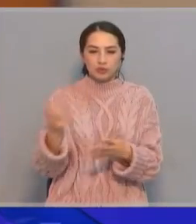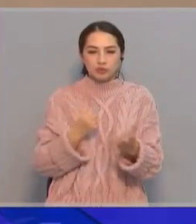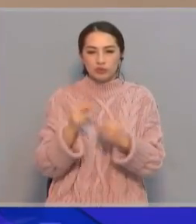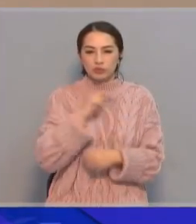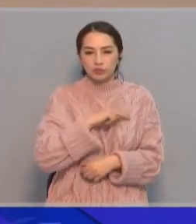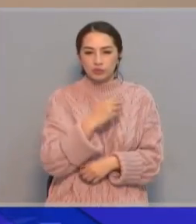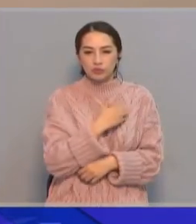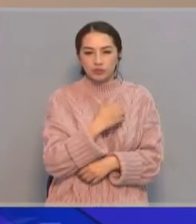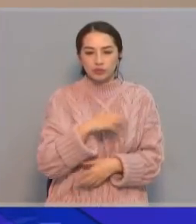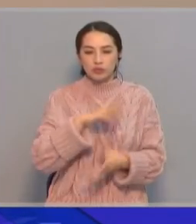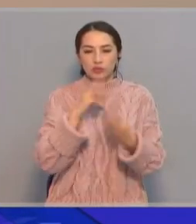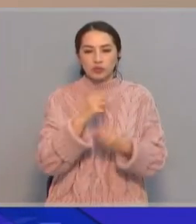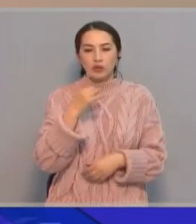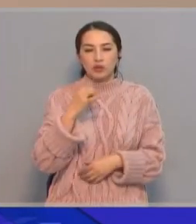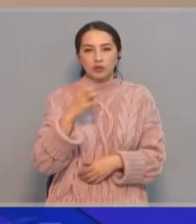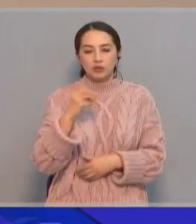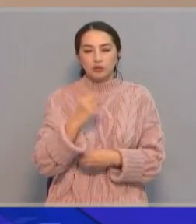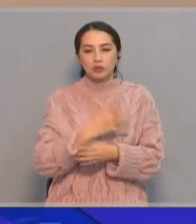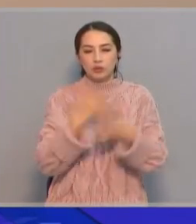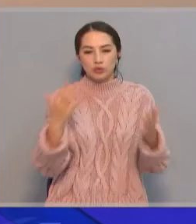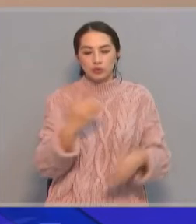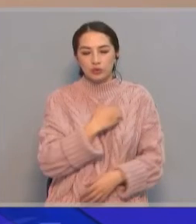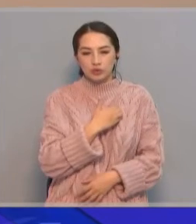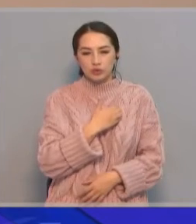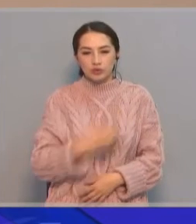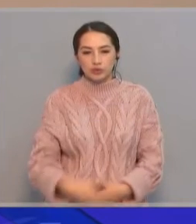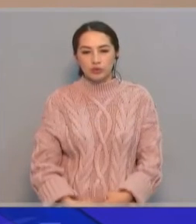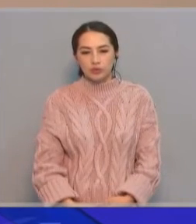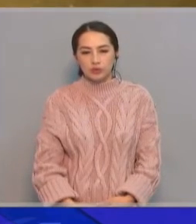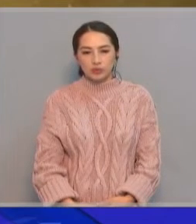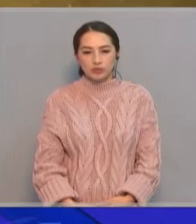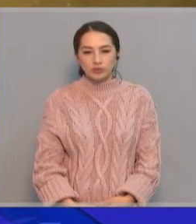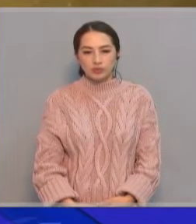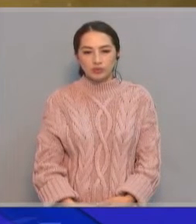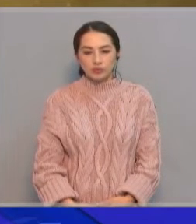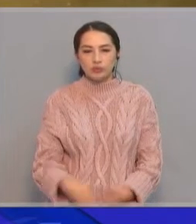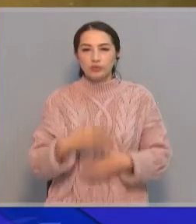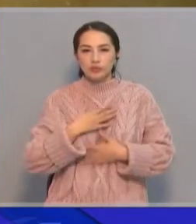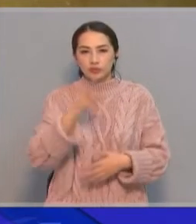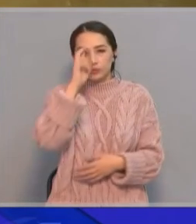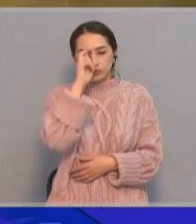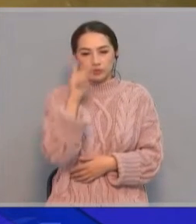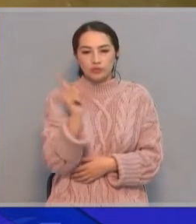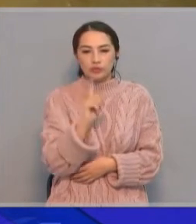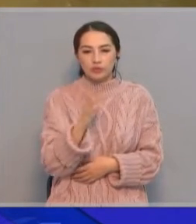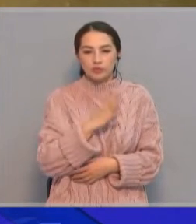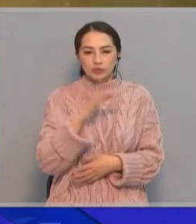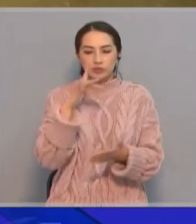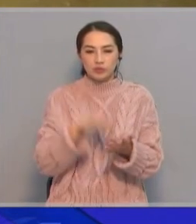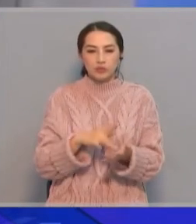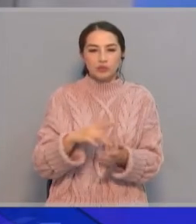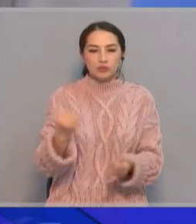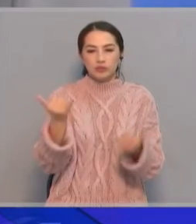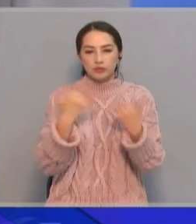году я намерена получить грант в размере от 2 до 5 миллионов тенге. Я благодарна государству, работникам центра,